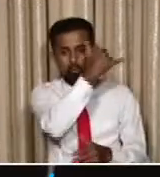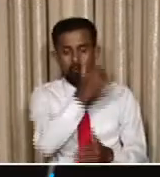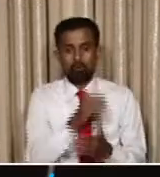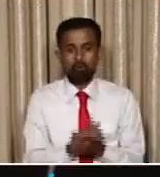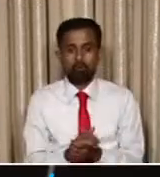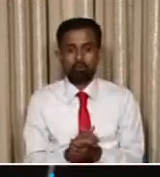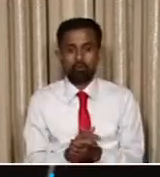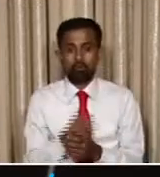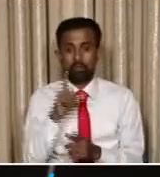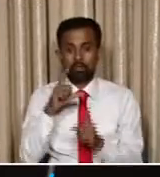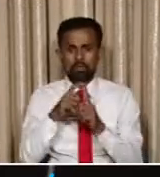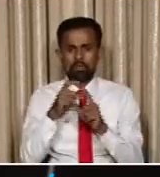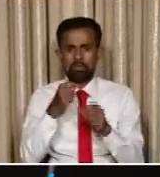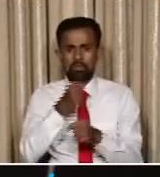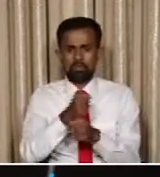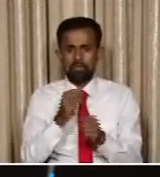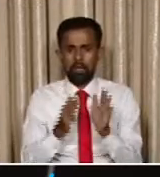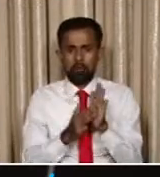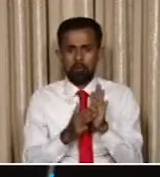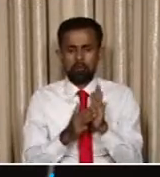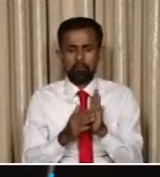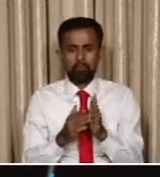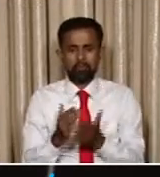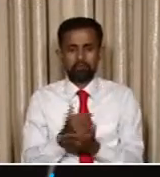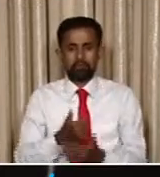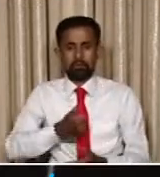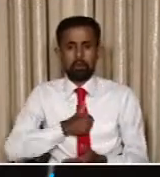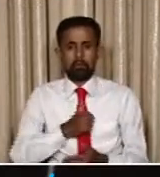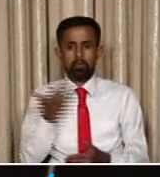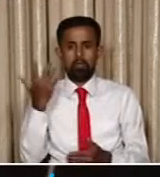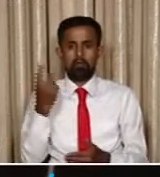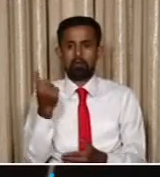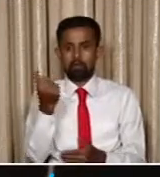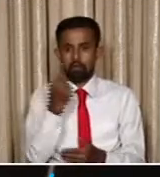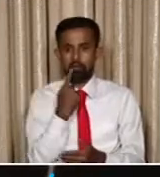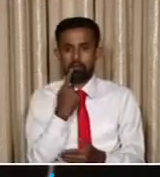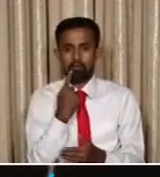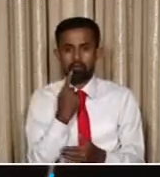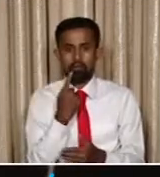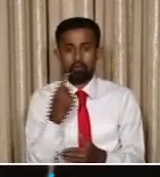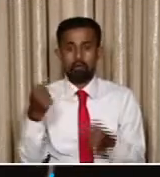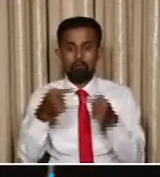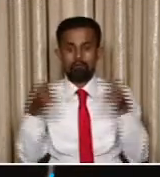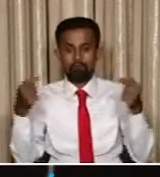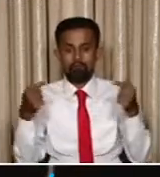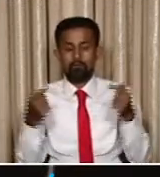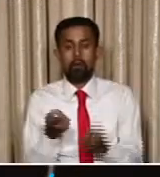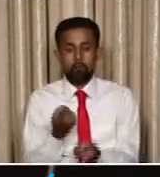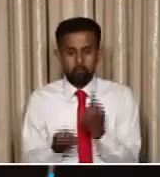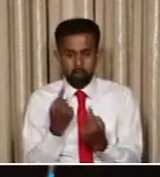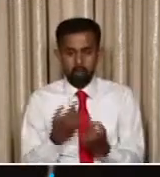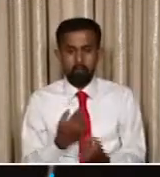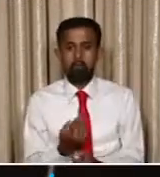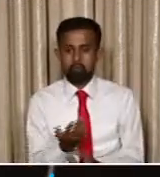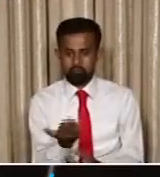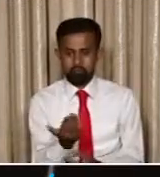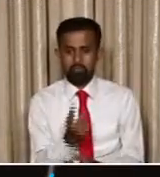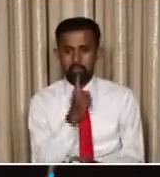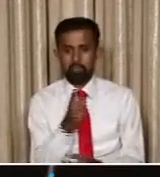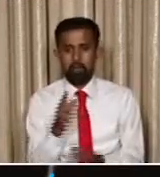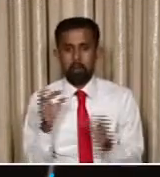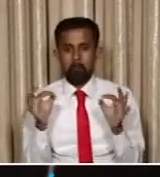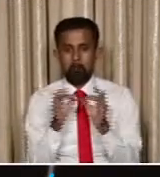එක DGM කෙනෙක් මේකට සම්පූර්ණ විරුද්ධත්වය දැක්ුවා. එයාට විරුද්ධව ඇක්ෂන් එකක් මම ඉල්ලා සිටිනවා අපේ ගරු